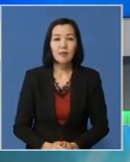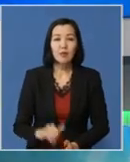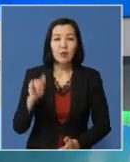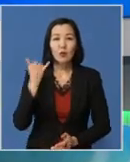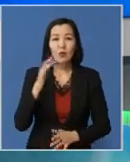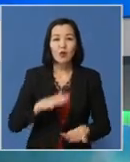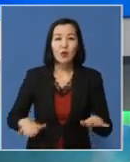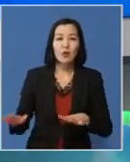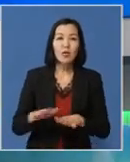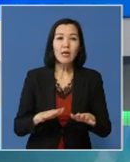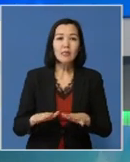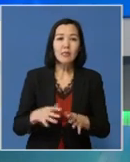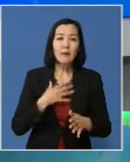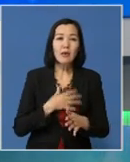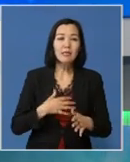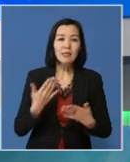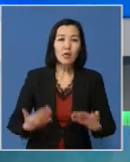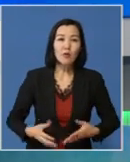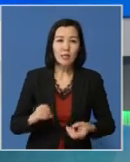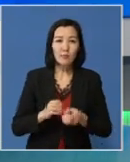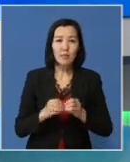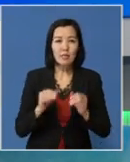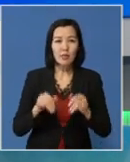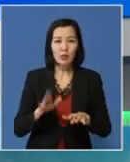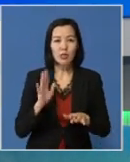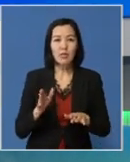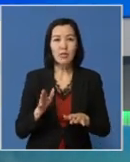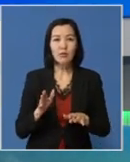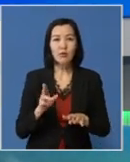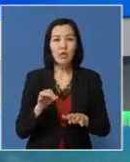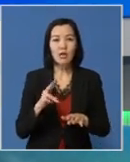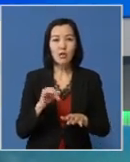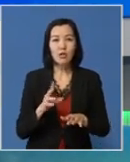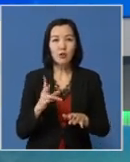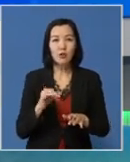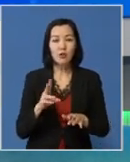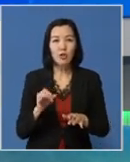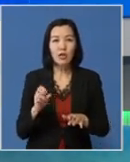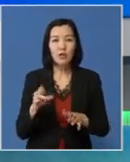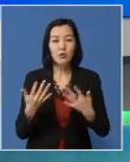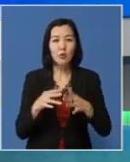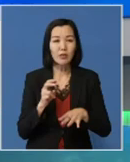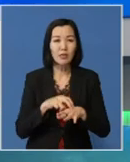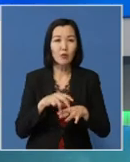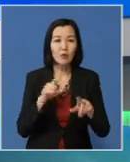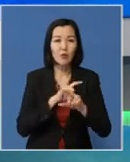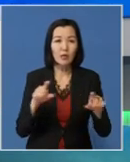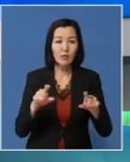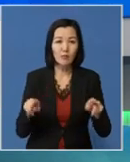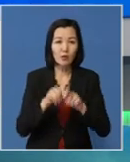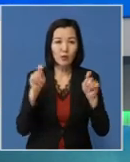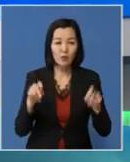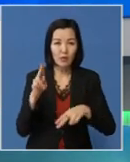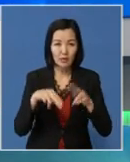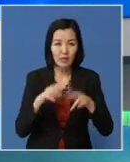Ал Ұйғыр ауданында биыл бірқатар маңызды әлеуметтік мәселелер шешілмек. Атап айтар болса, Қалжат пен үлкен Ақсу ауылына дәрігерлік амбулатория салынады.